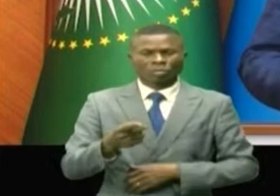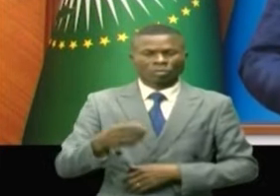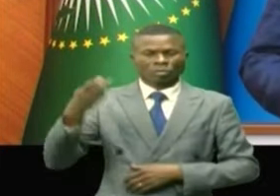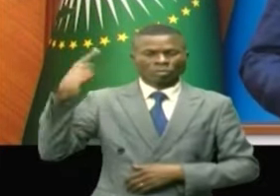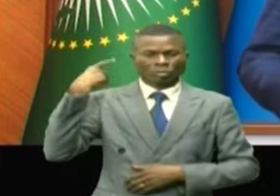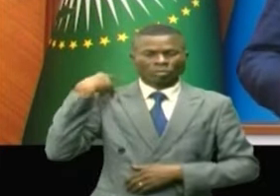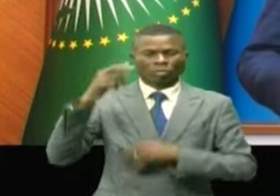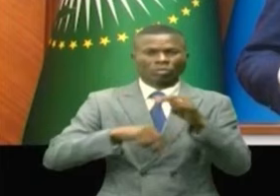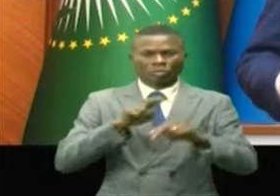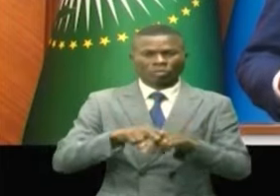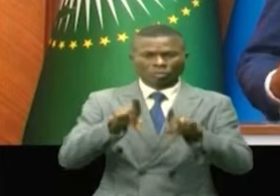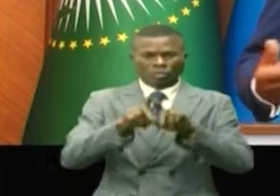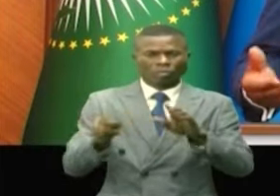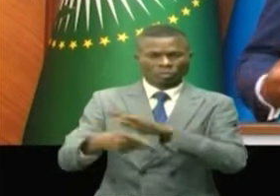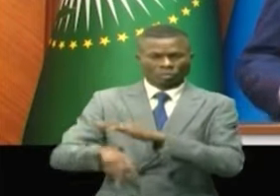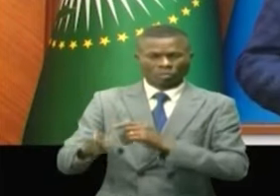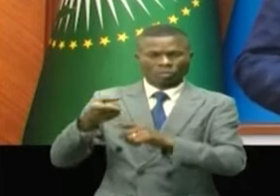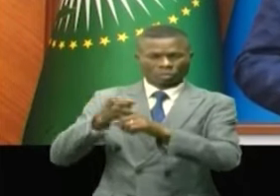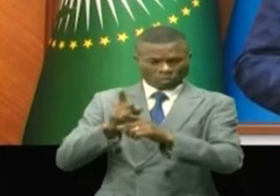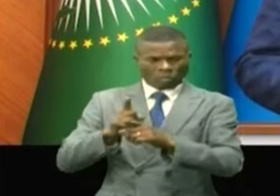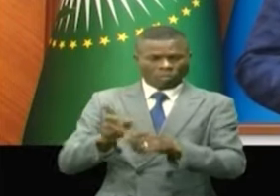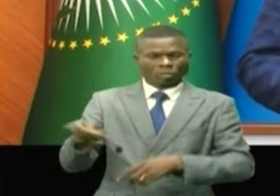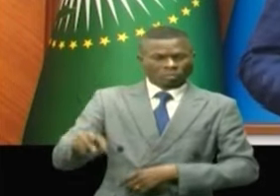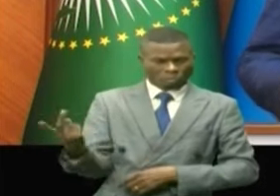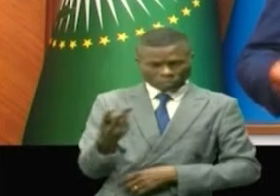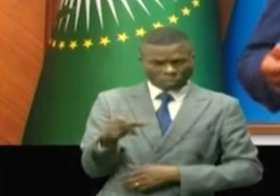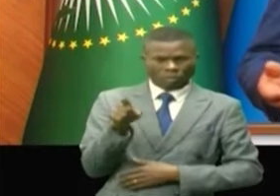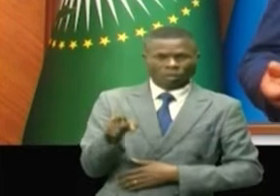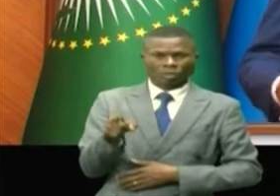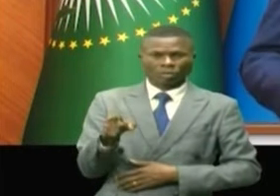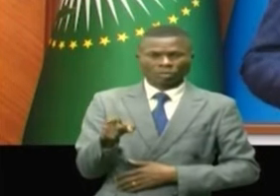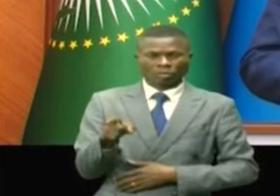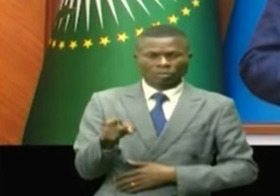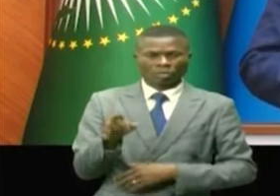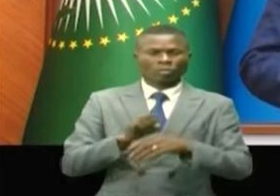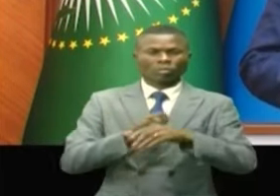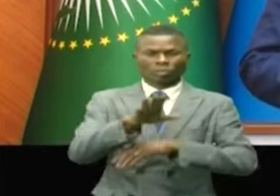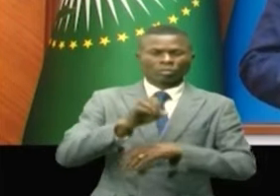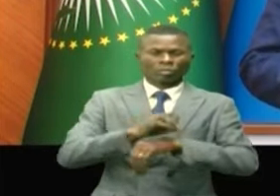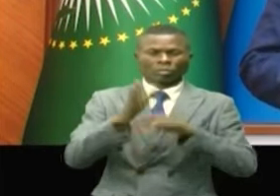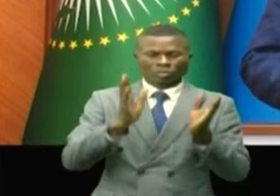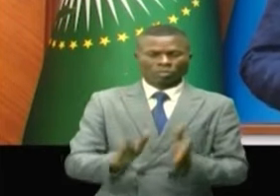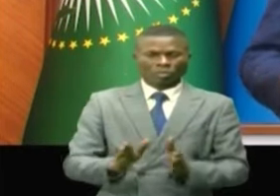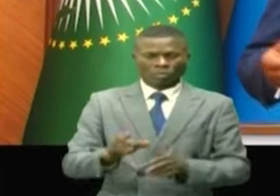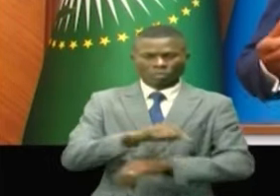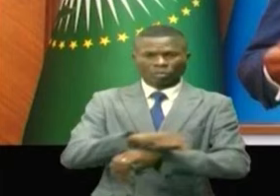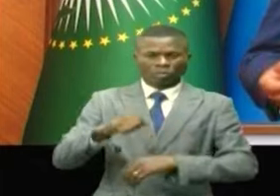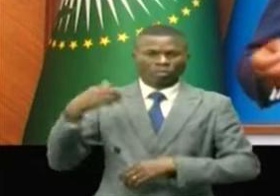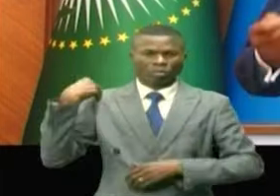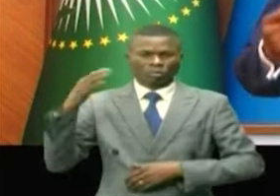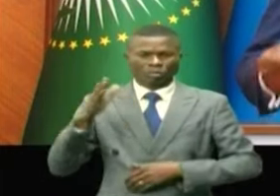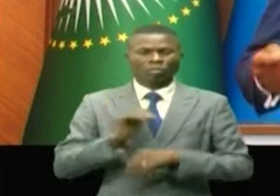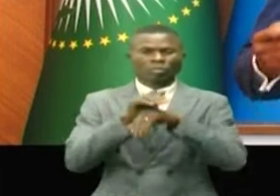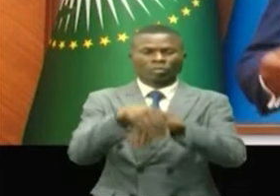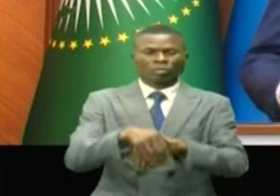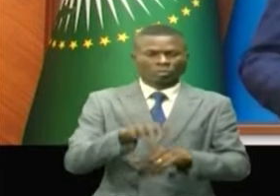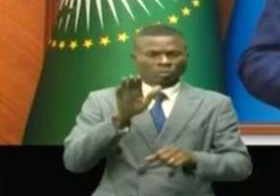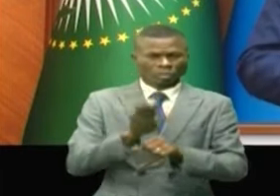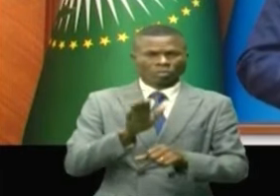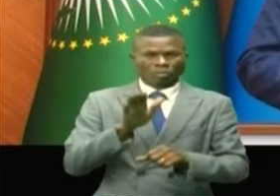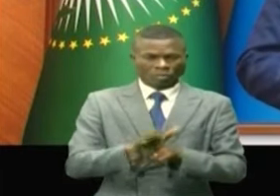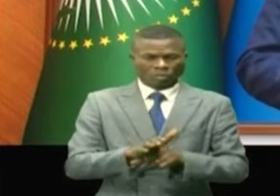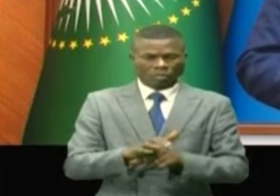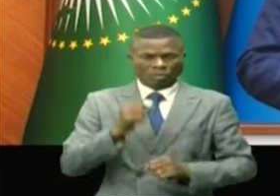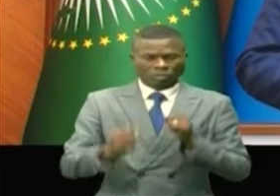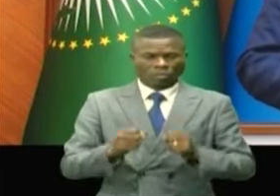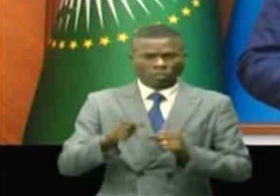nationaux et provinciaux issus des provinces concernées des délégués des institutions nationales la participation active